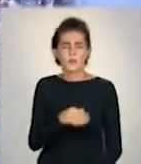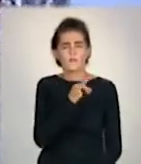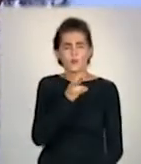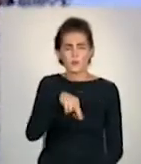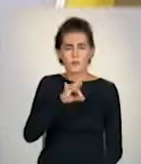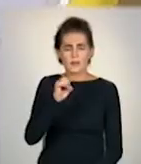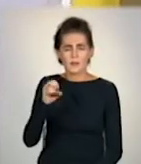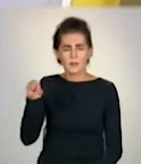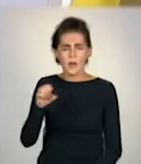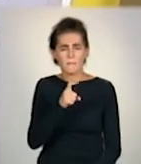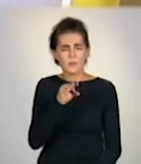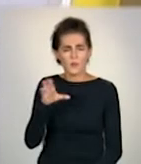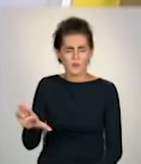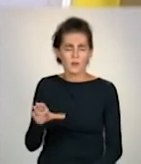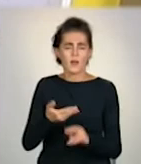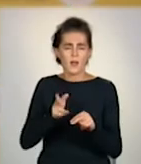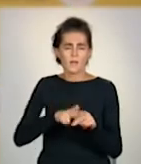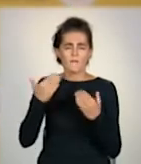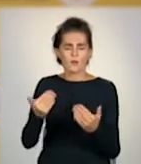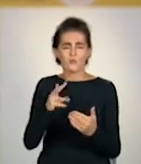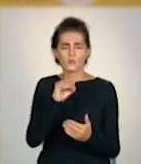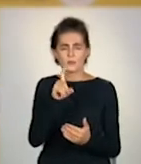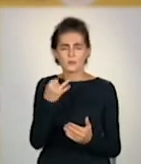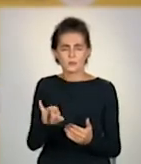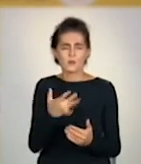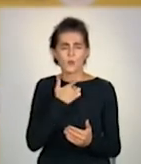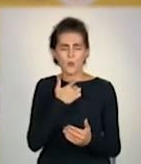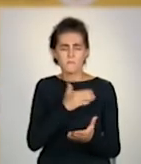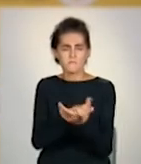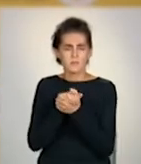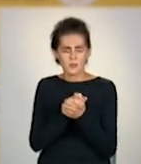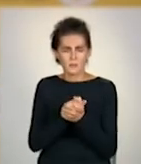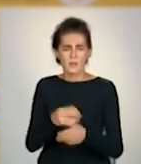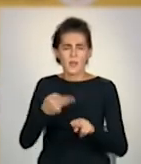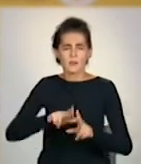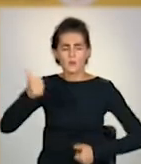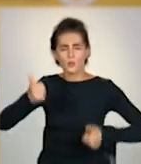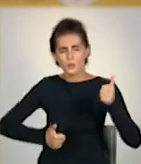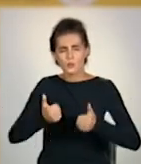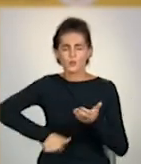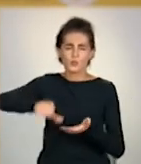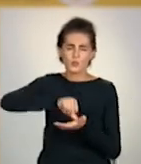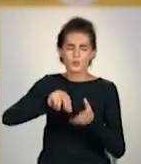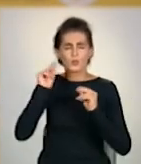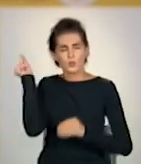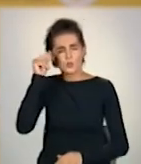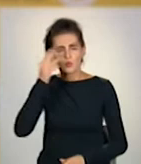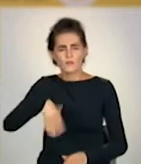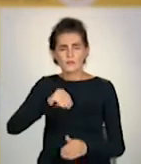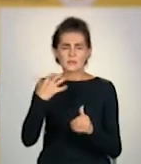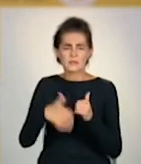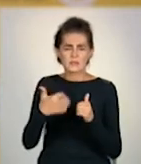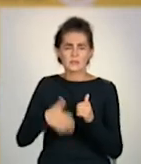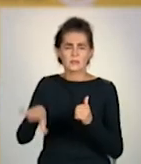Ахметова «Голоси мирних». Конкурс приурочен к Международному дню мира. Его участники – ученики среднеобразовательных